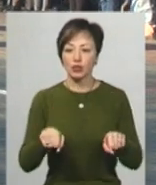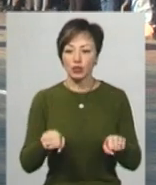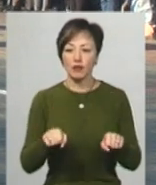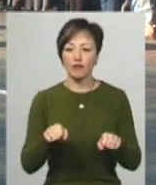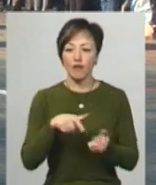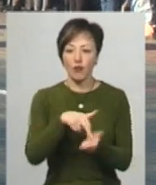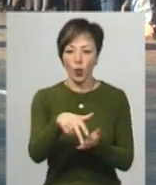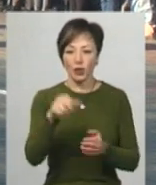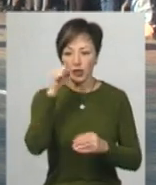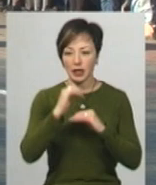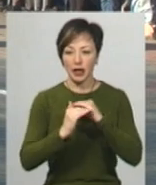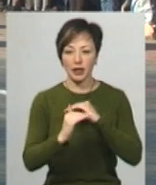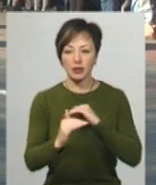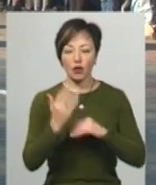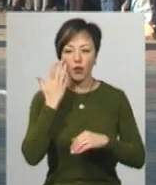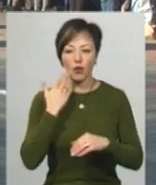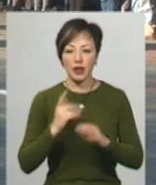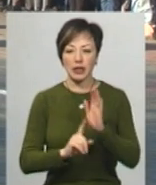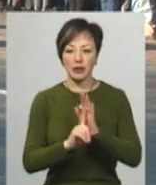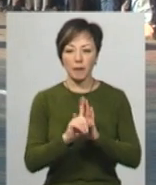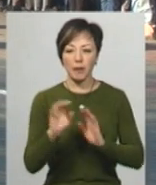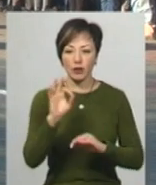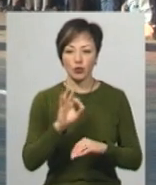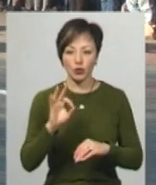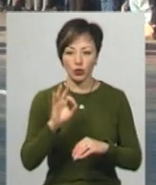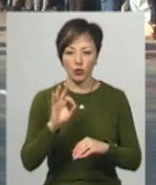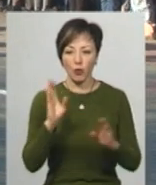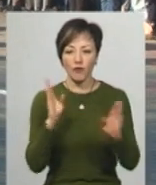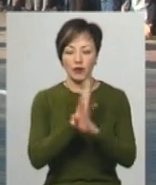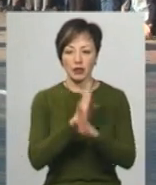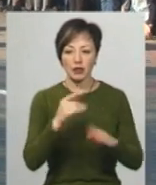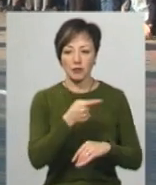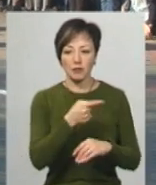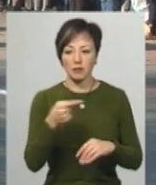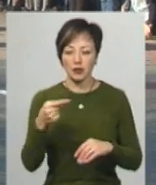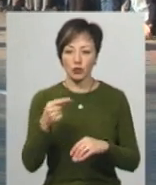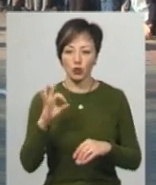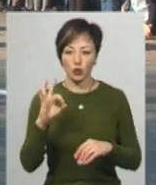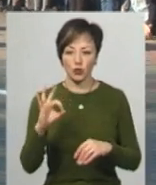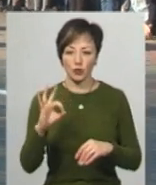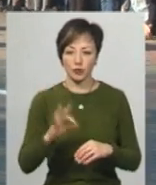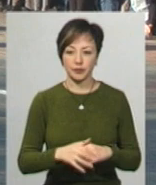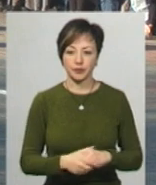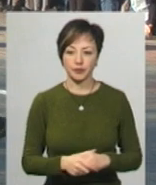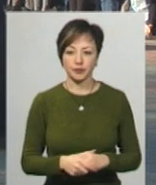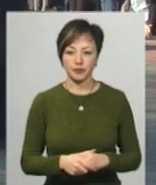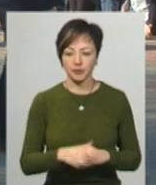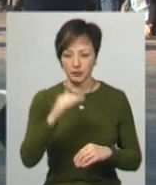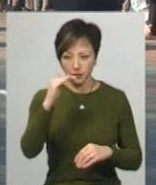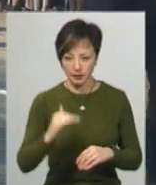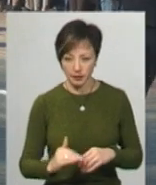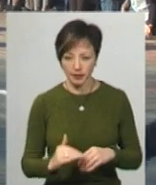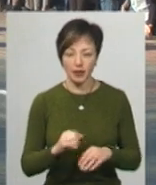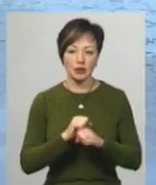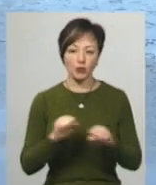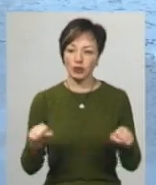безпечно виходити на лід, коли температура води коли температура повітря нижче 0 градусів. Не